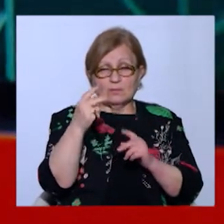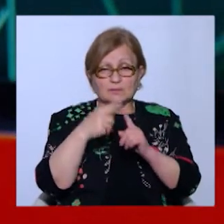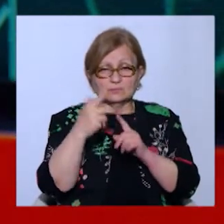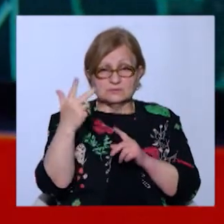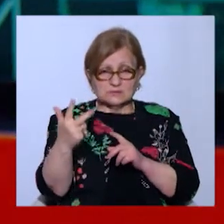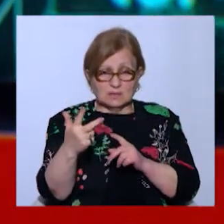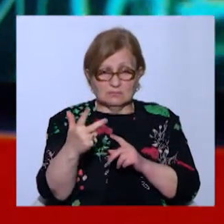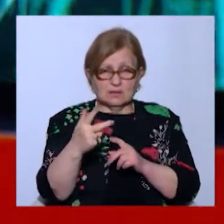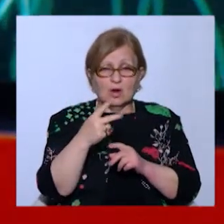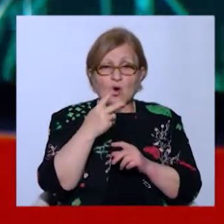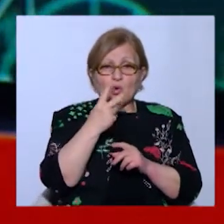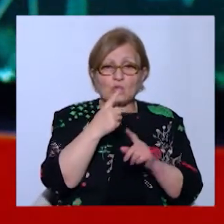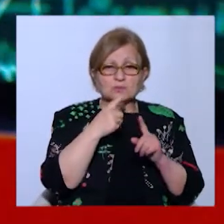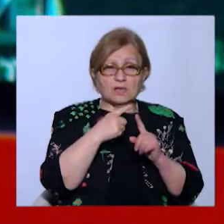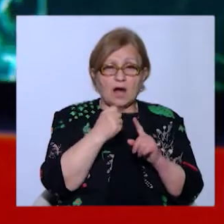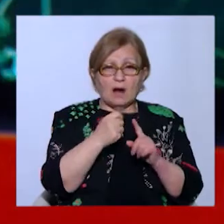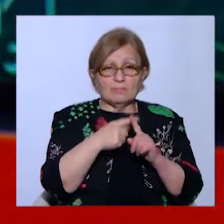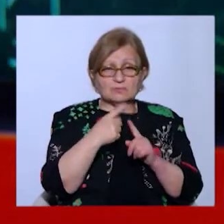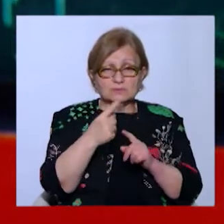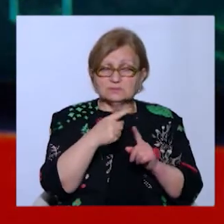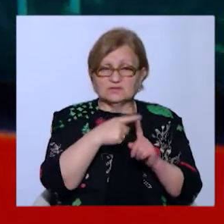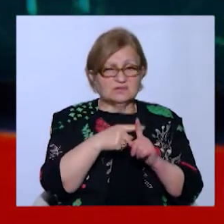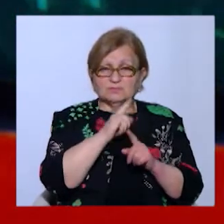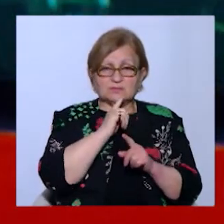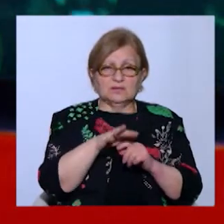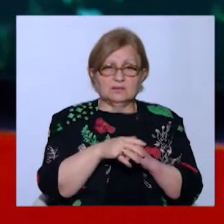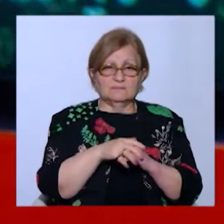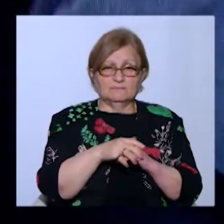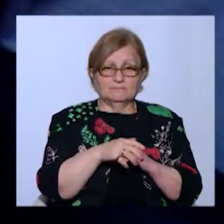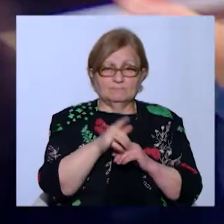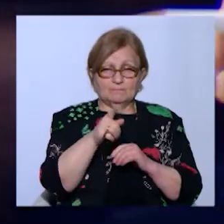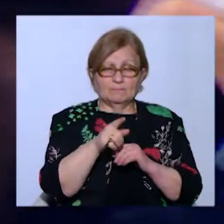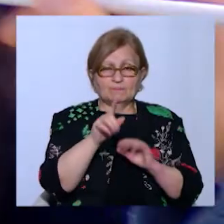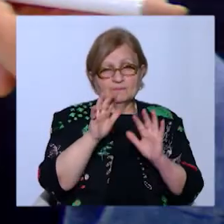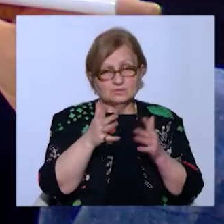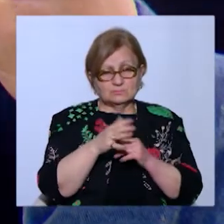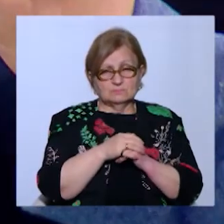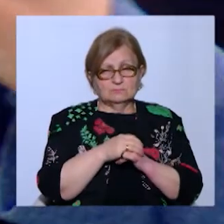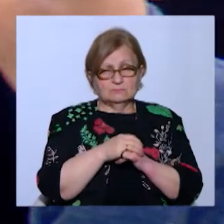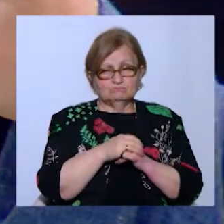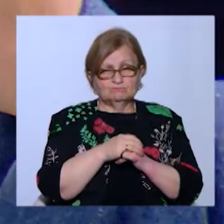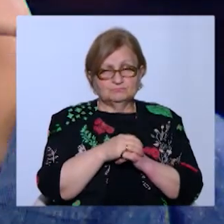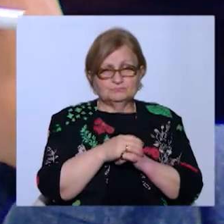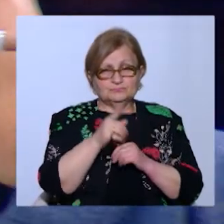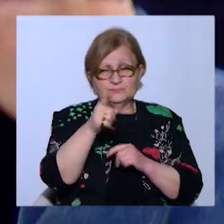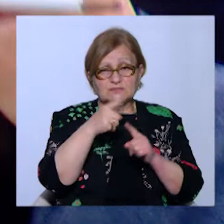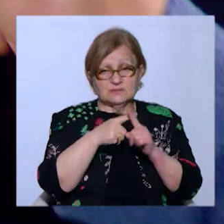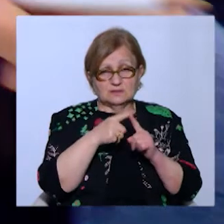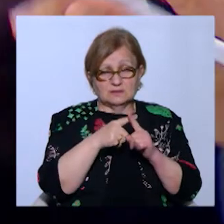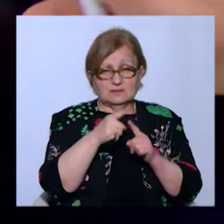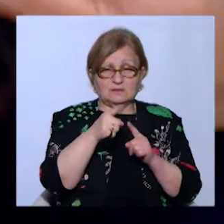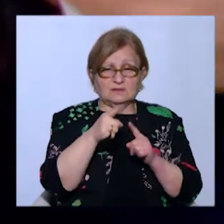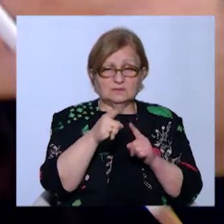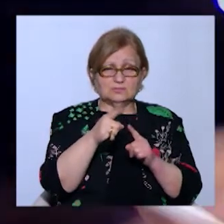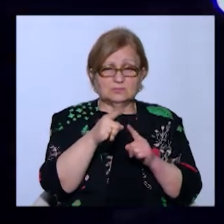ხოლო 2a პლუს 1 არ უნდა იყოს დადებითი, ესე იგი გვაქვს აი ესეთი შემთხვევა, რომ ეს დადებითი და ეს